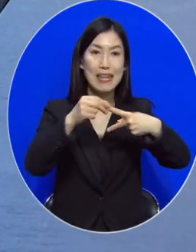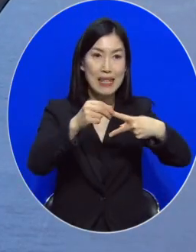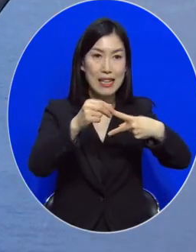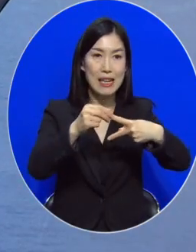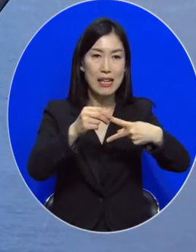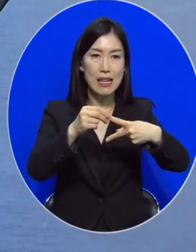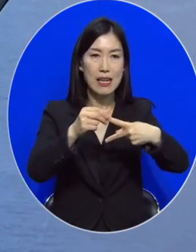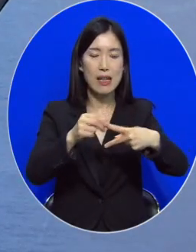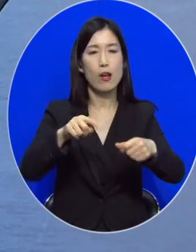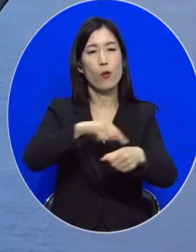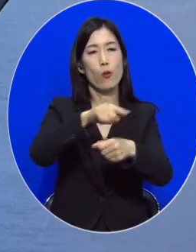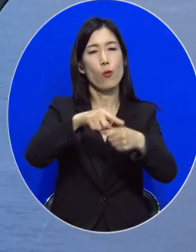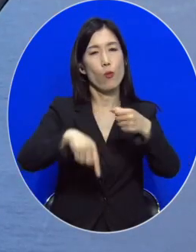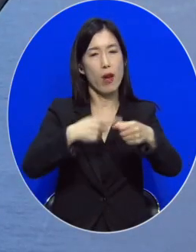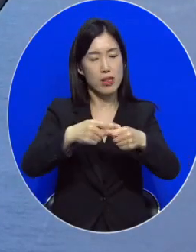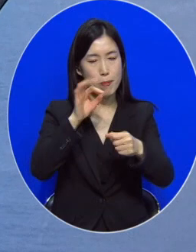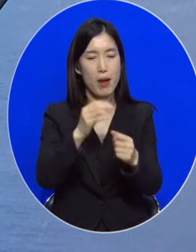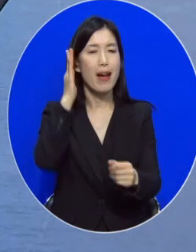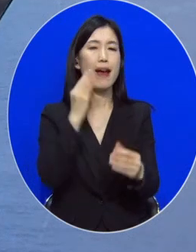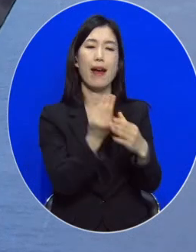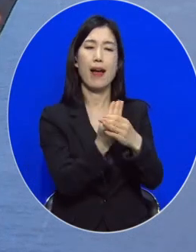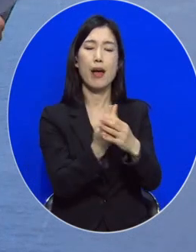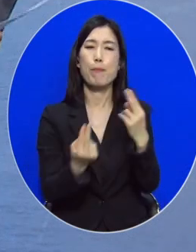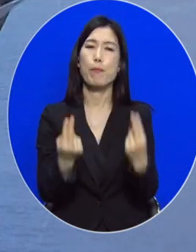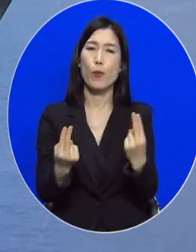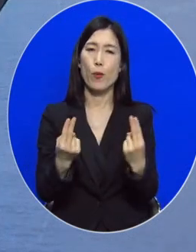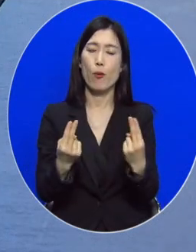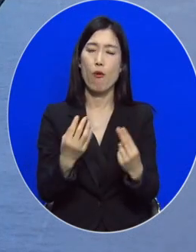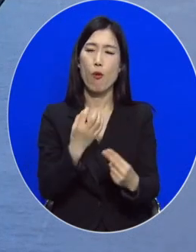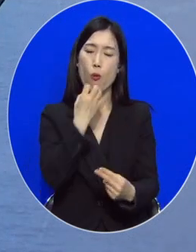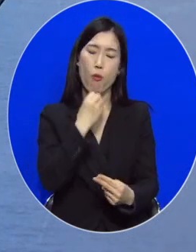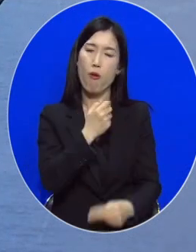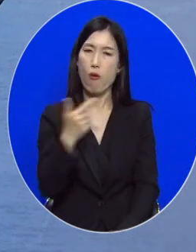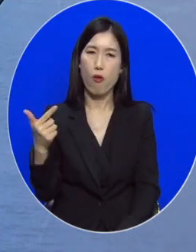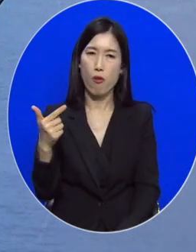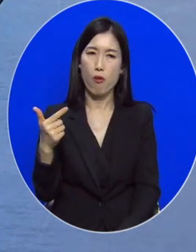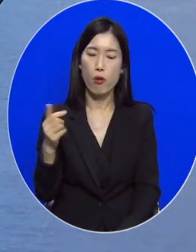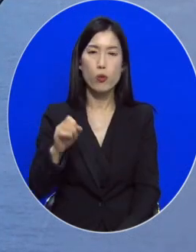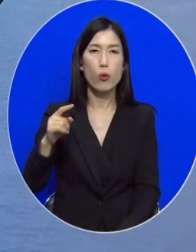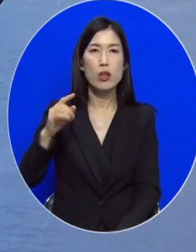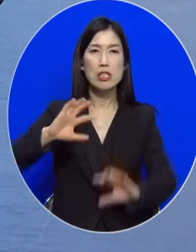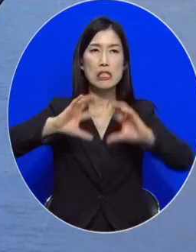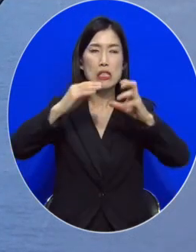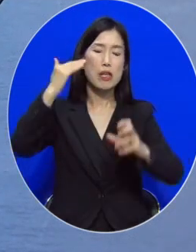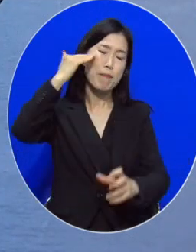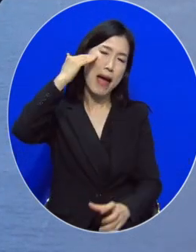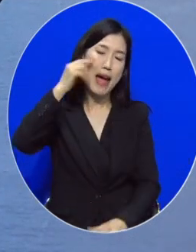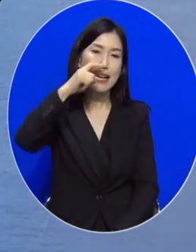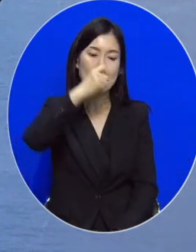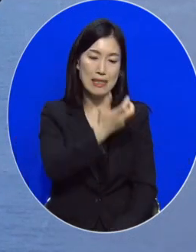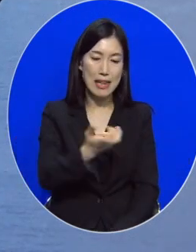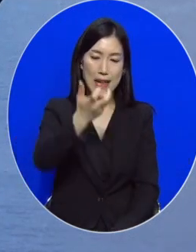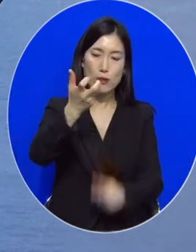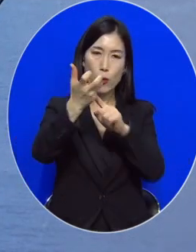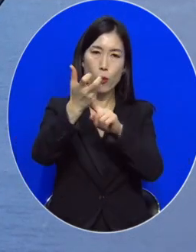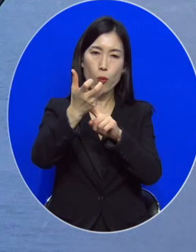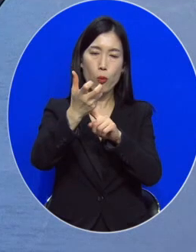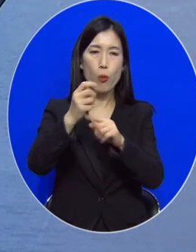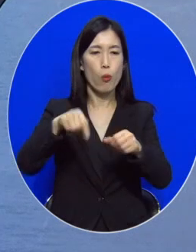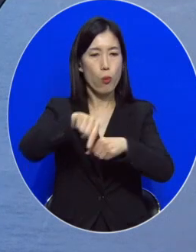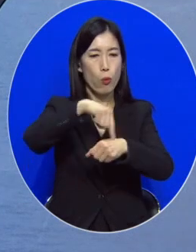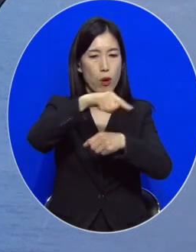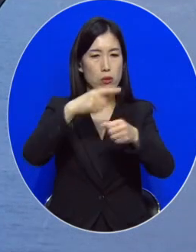첫째는 원자력 발전의 기존의 석탄 에너지에 비해서 효율이 높은 데다 지구 환경을 망치는 주범인 탄소를 배출하지